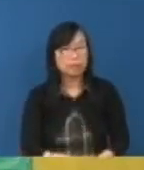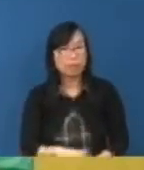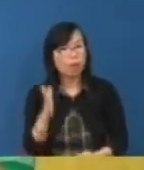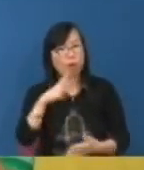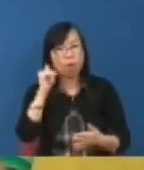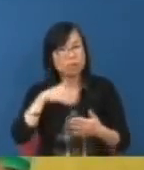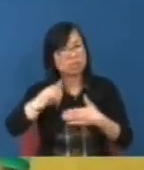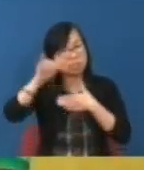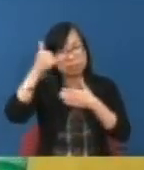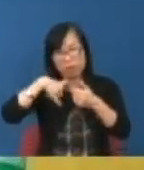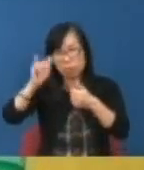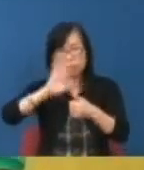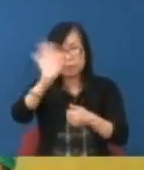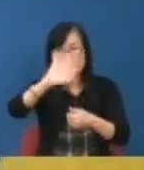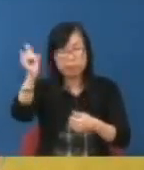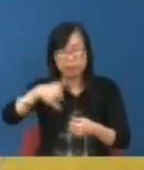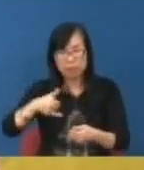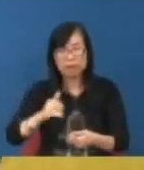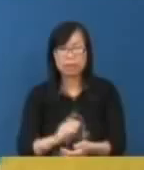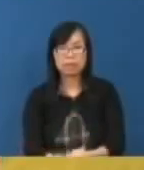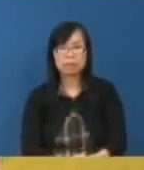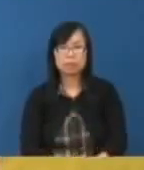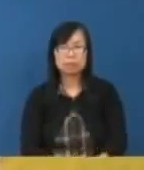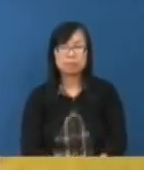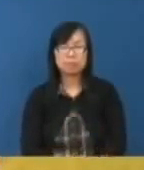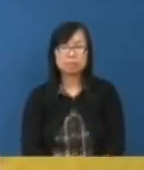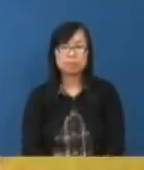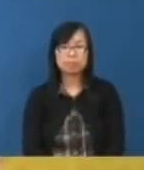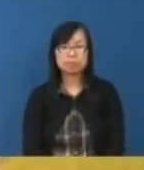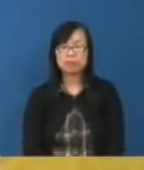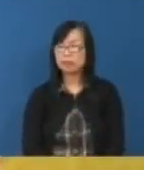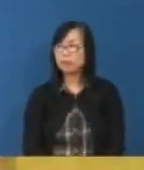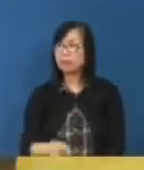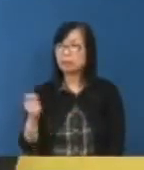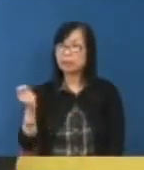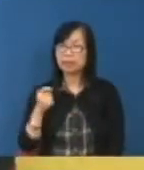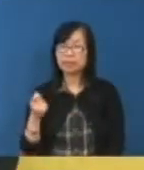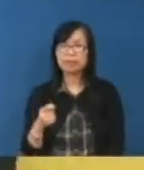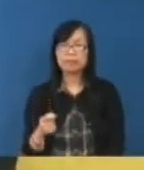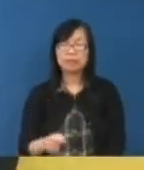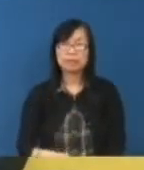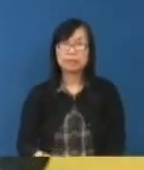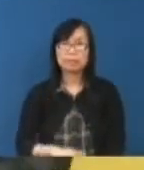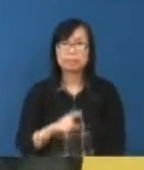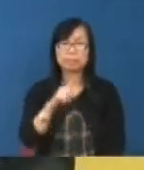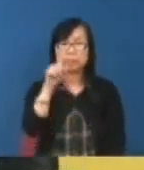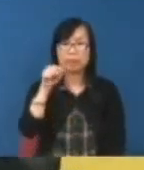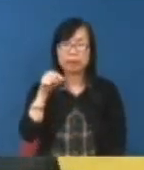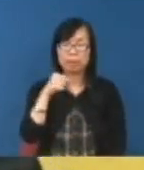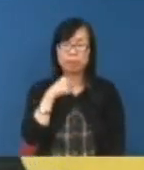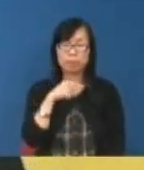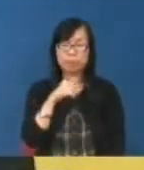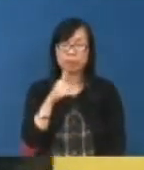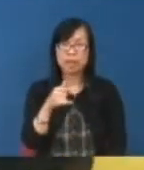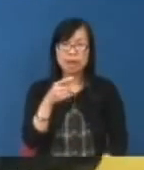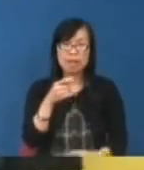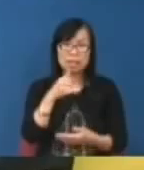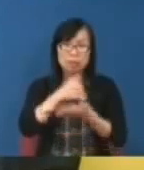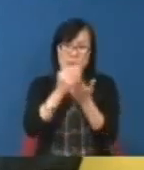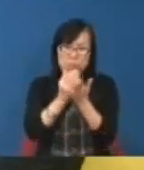攀你走，其實你哋係唔應該落嚟嗰一種好殖民。 其實即係點解會用呢個種族歧